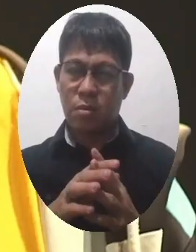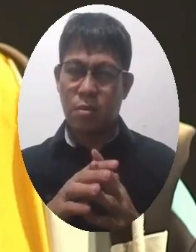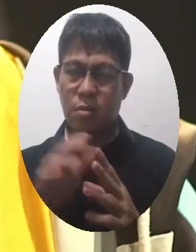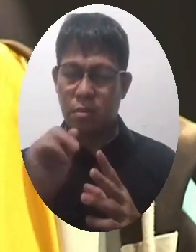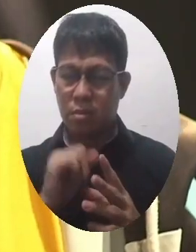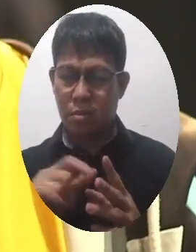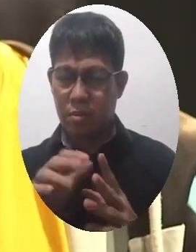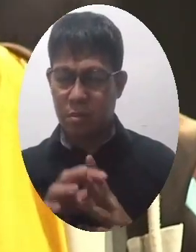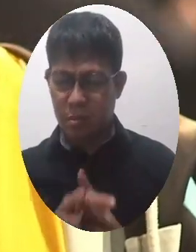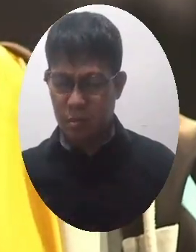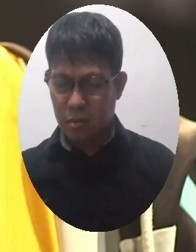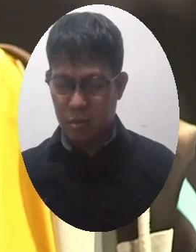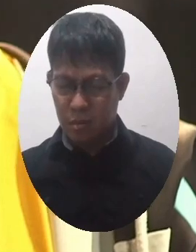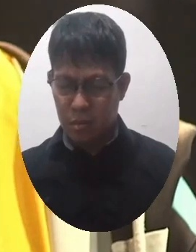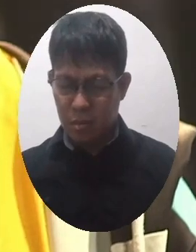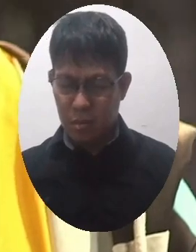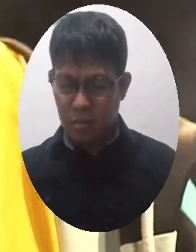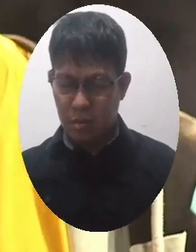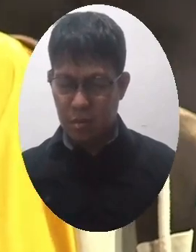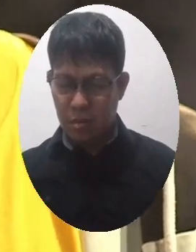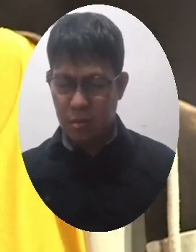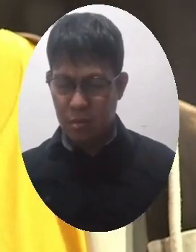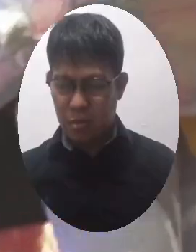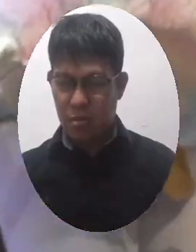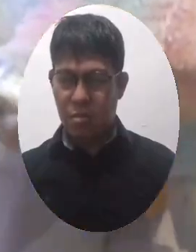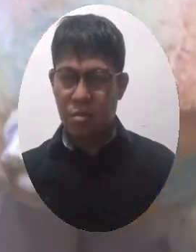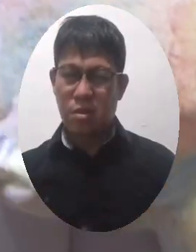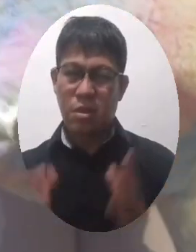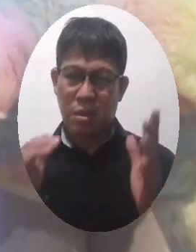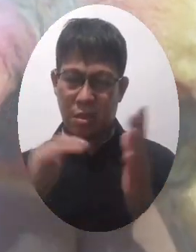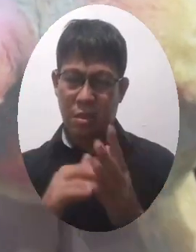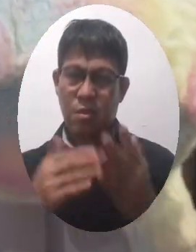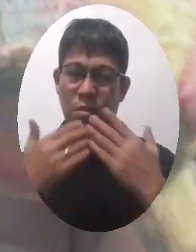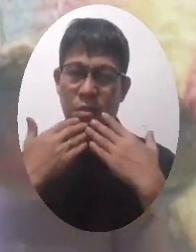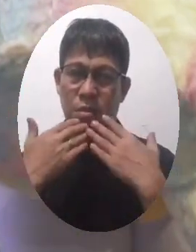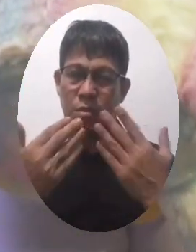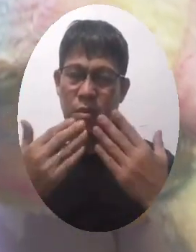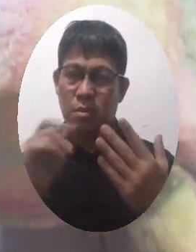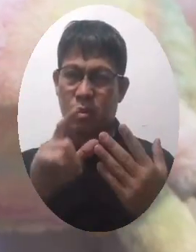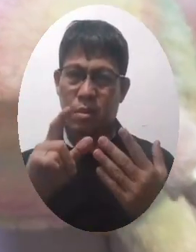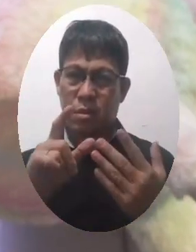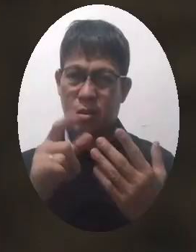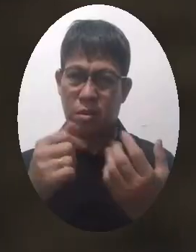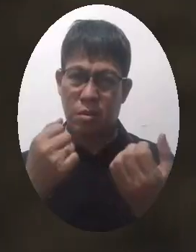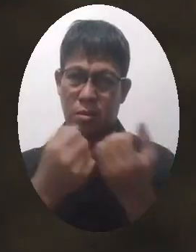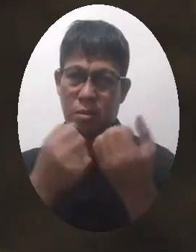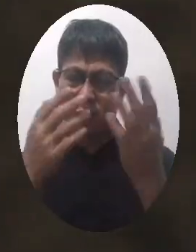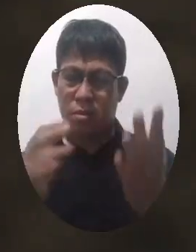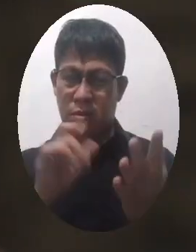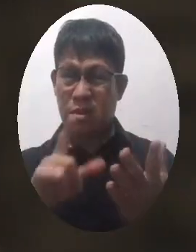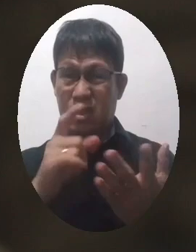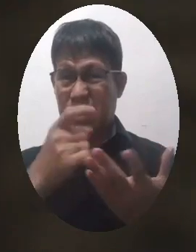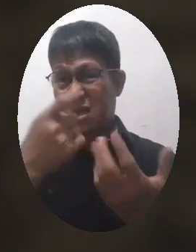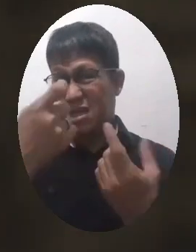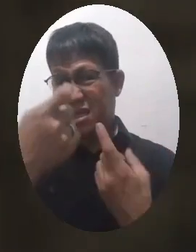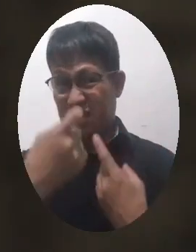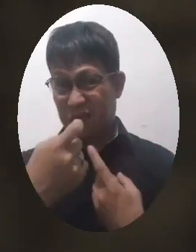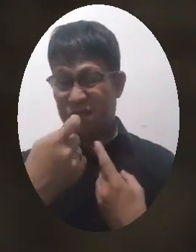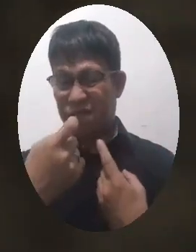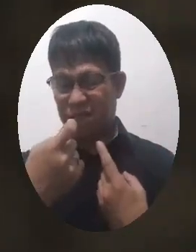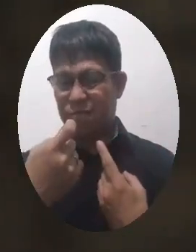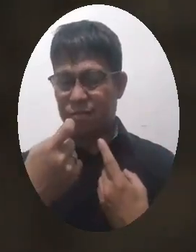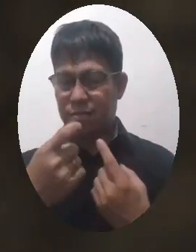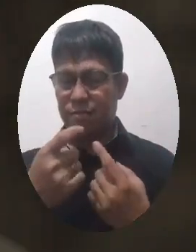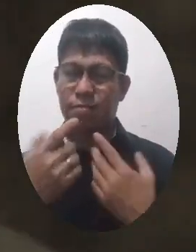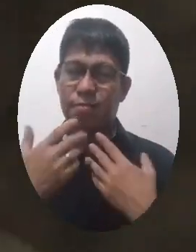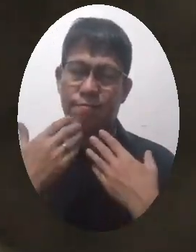at saka anumang mga pagkain po. Marami po salamat. Salamat po sa mga donors kasi sa mga gift nila